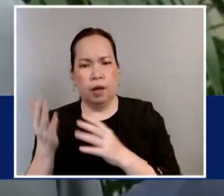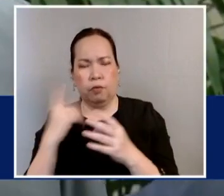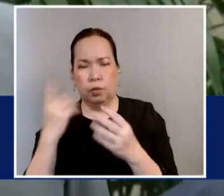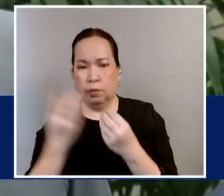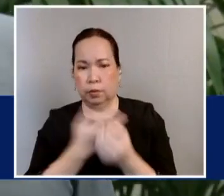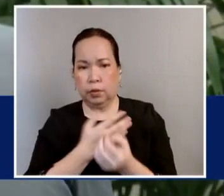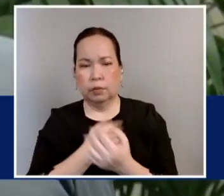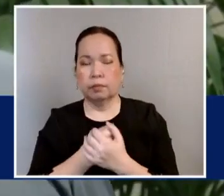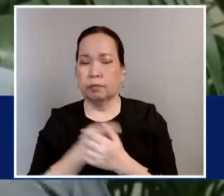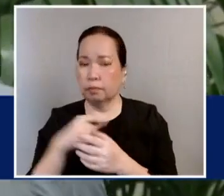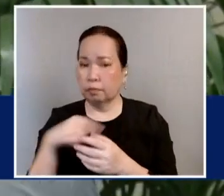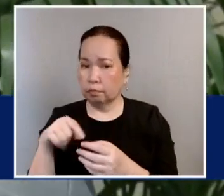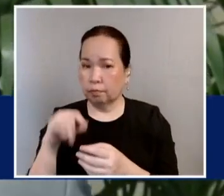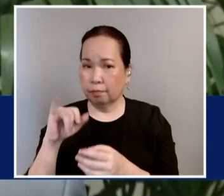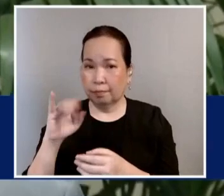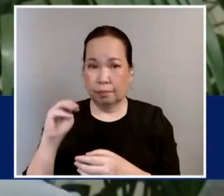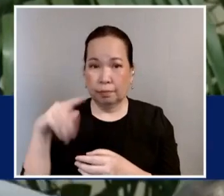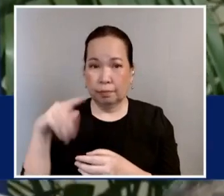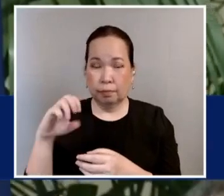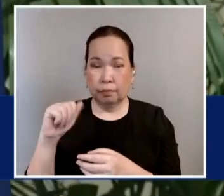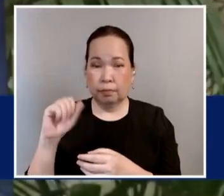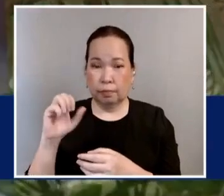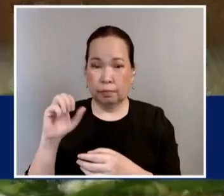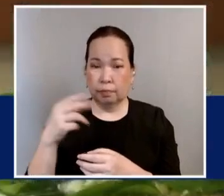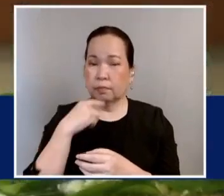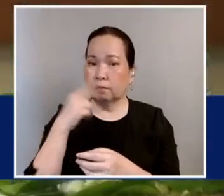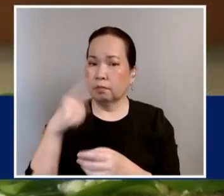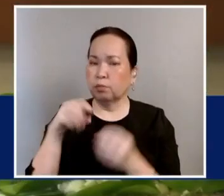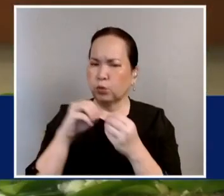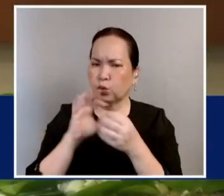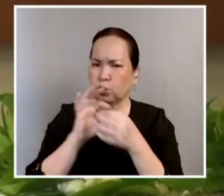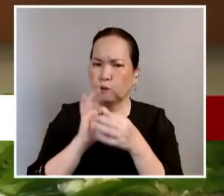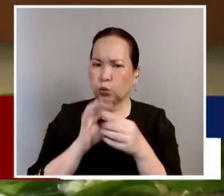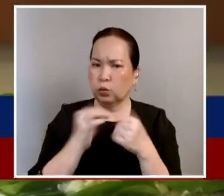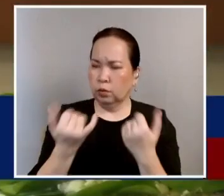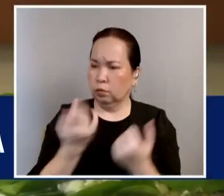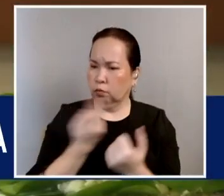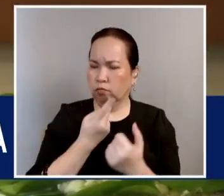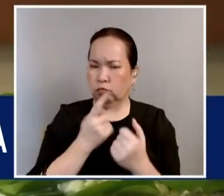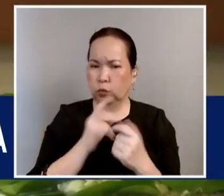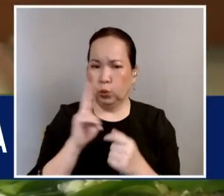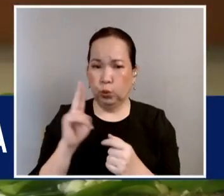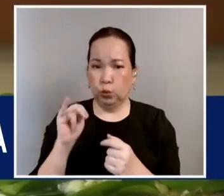sa Pangulo, mas tumalakas pa nga ang tinaguriang unity. Mas tumitibay nga eh.